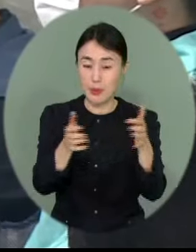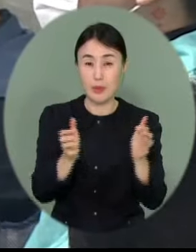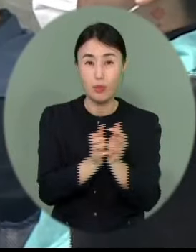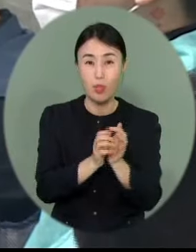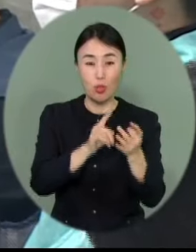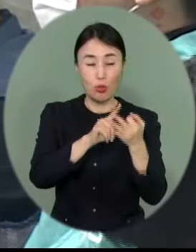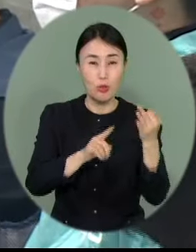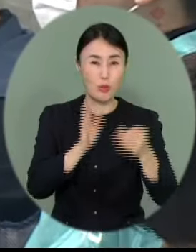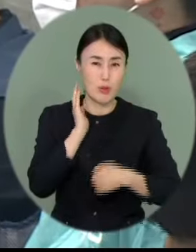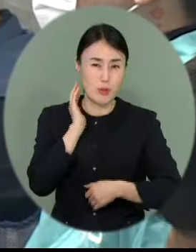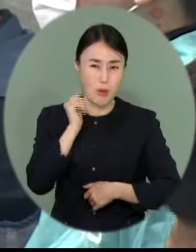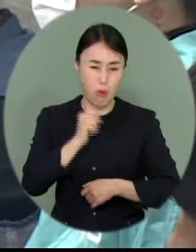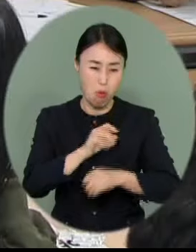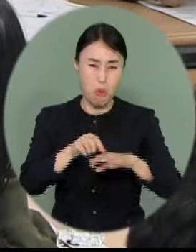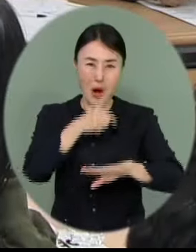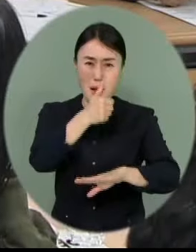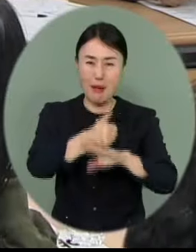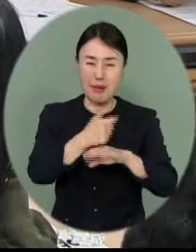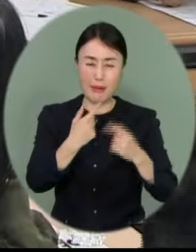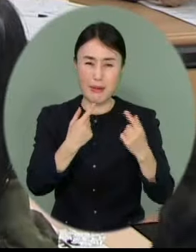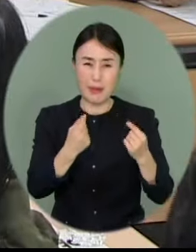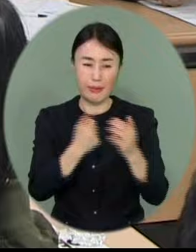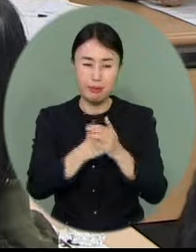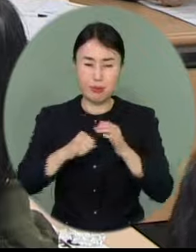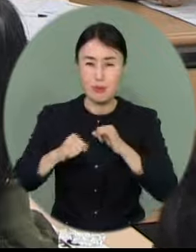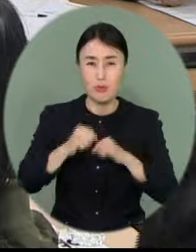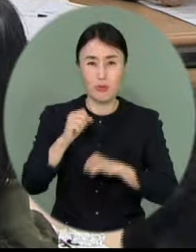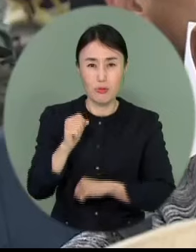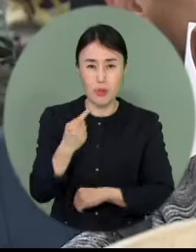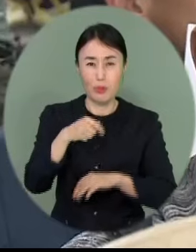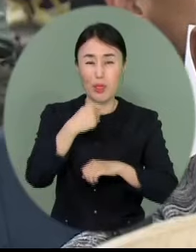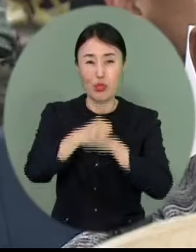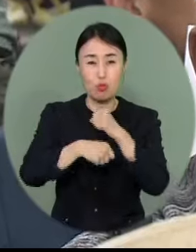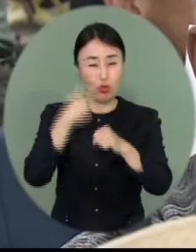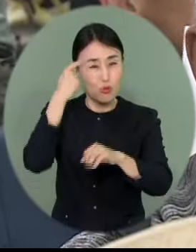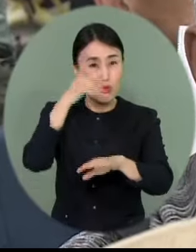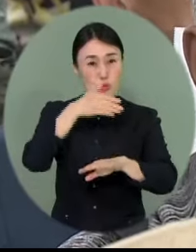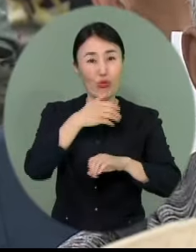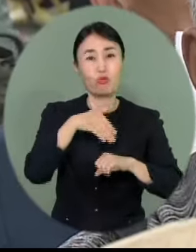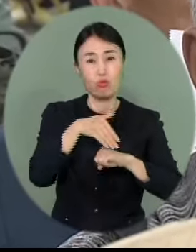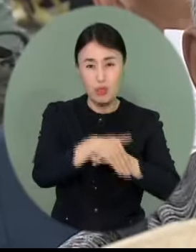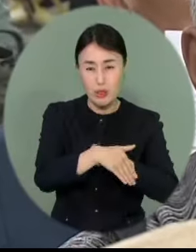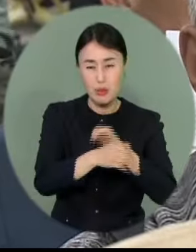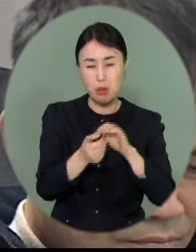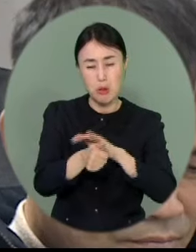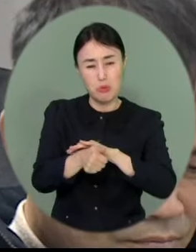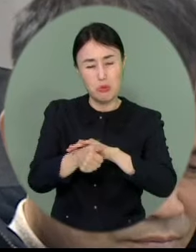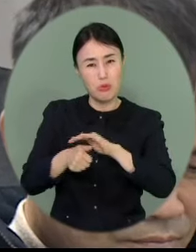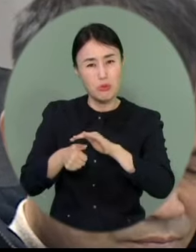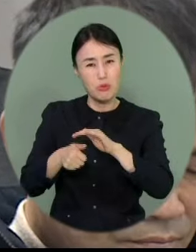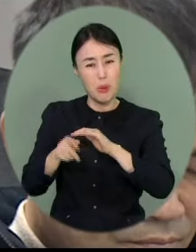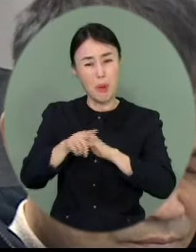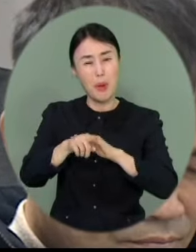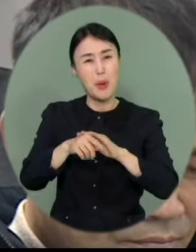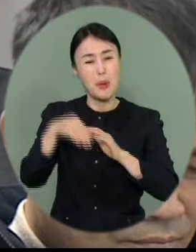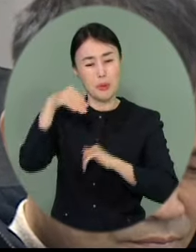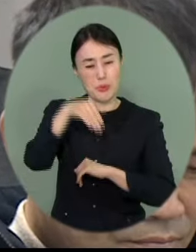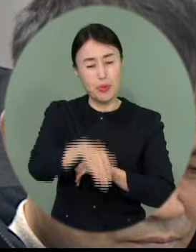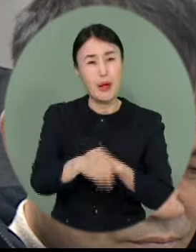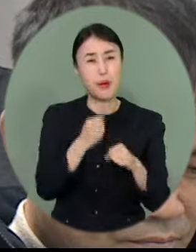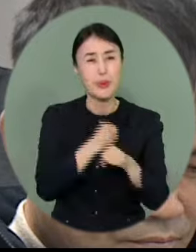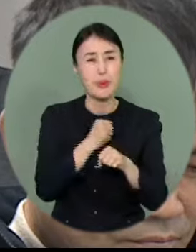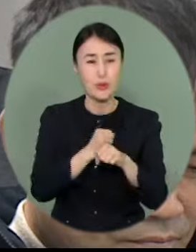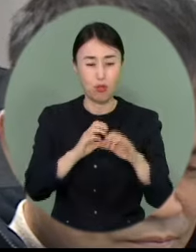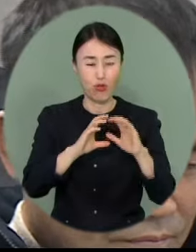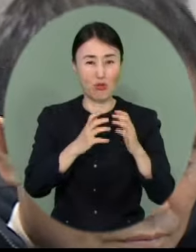대통령의 제왕적 권력 행사로 민주주의가 후퇴하고 있다며 대통령 부부의 선거 개입 의혹과 국정농단 의혹 등을